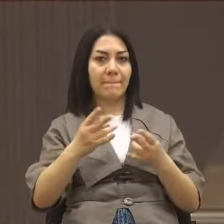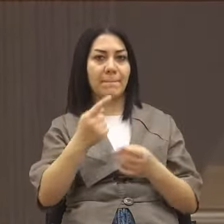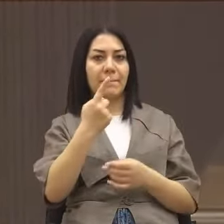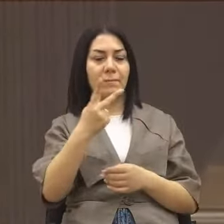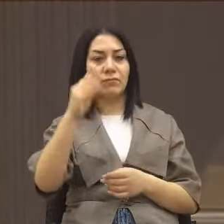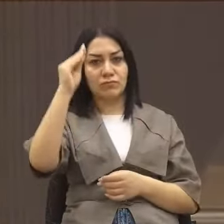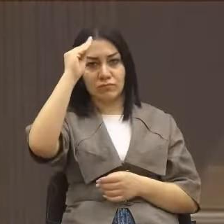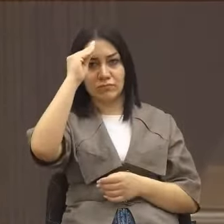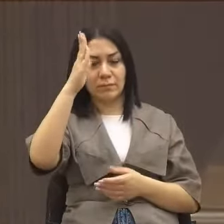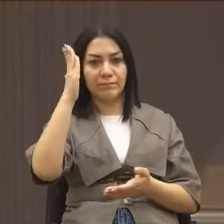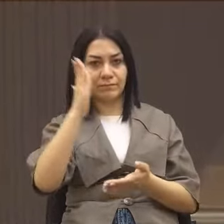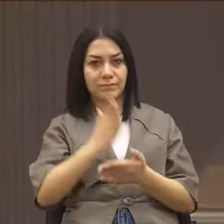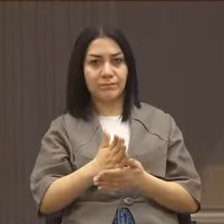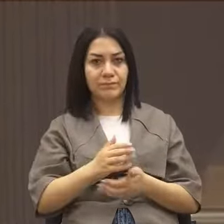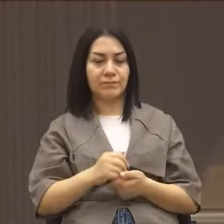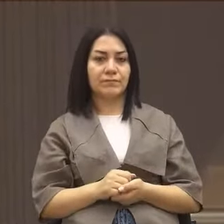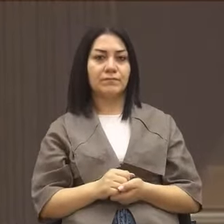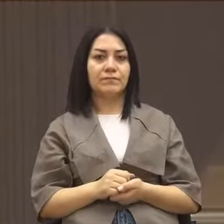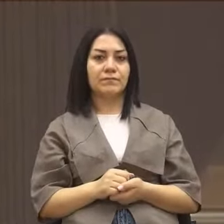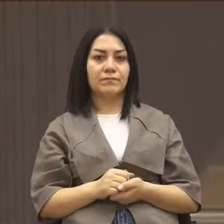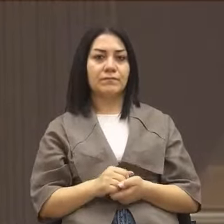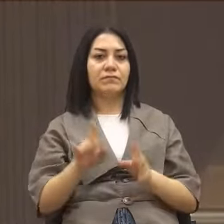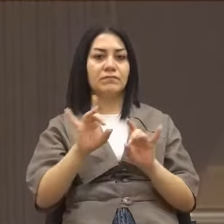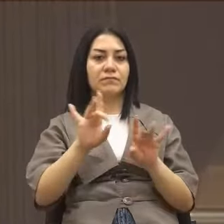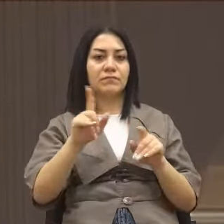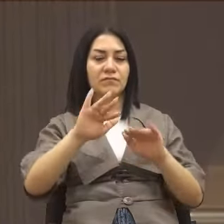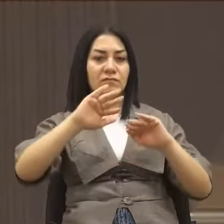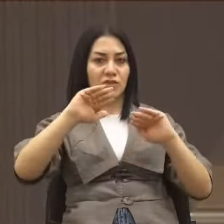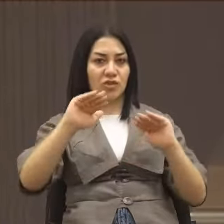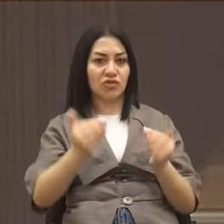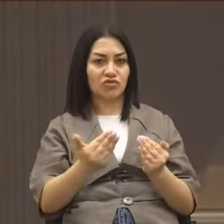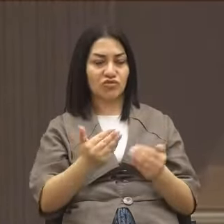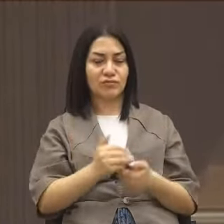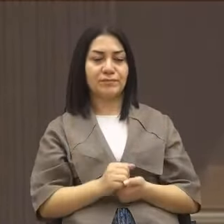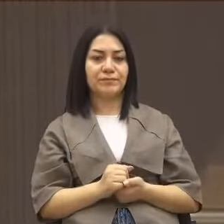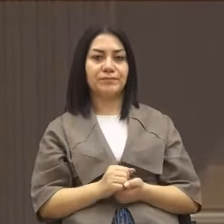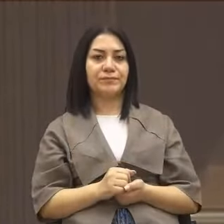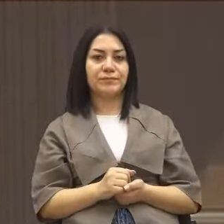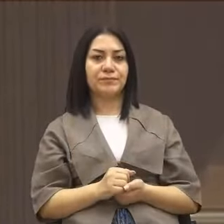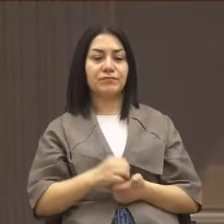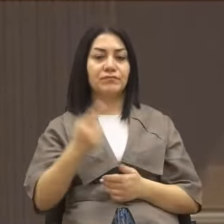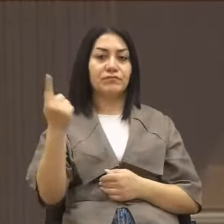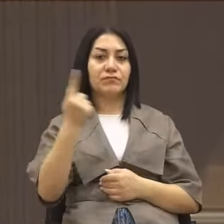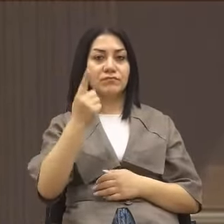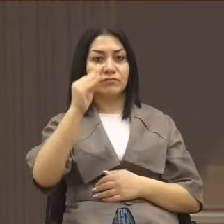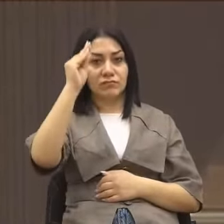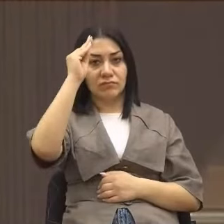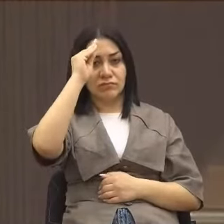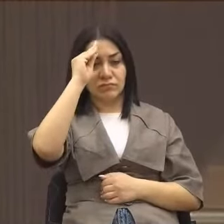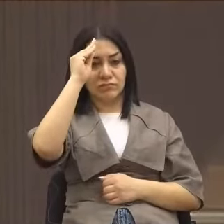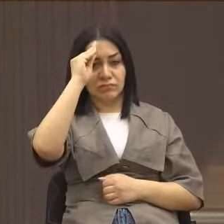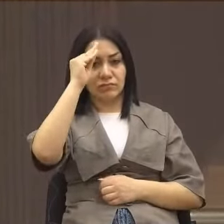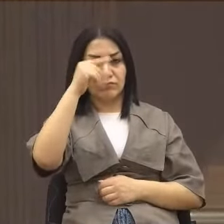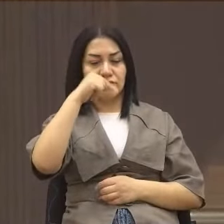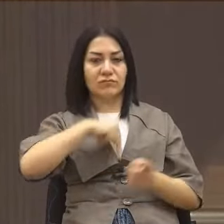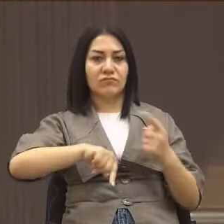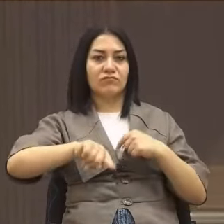քանի դիտարկում, որոնց կանդրադառնամ շատ հակիրճ։ Առաջին դիտարկումը արժեքայինն